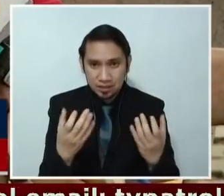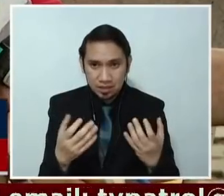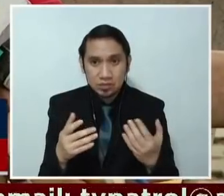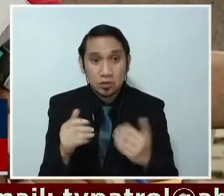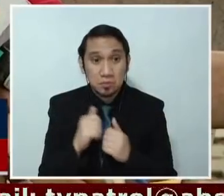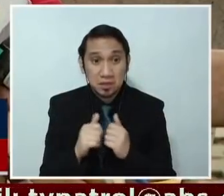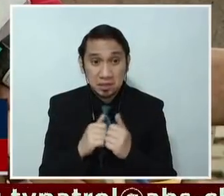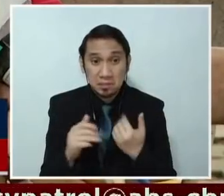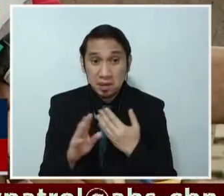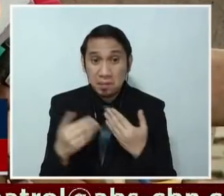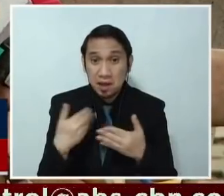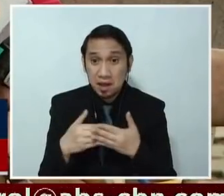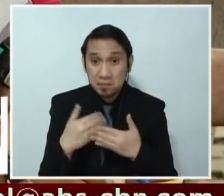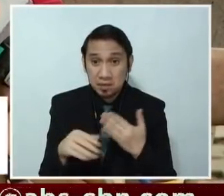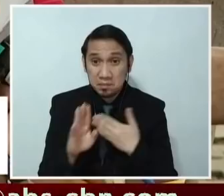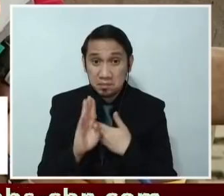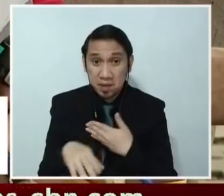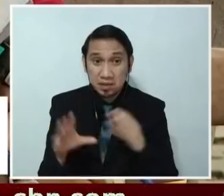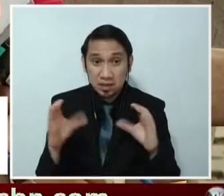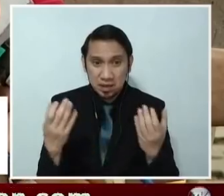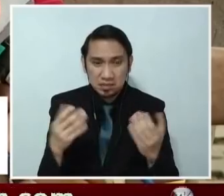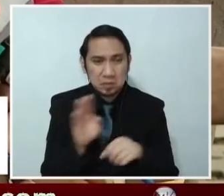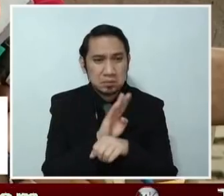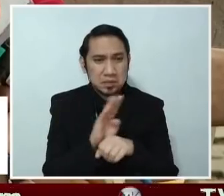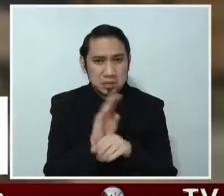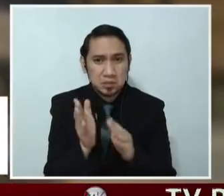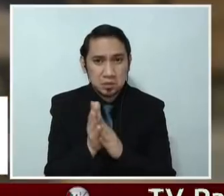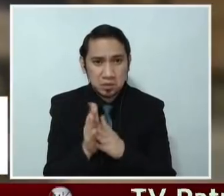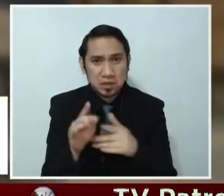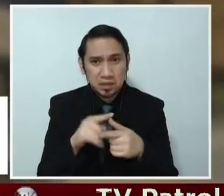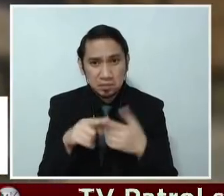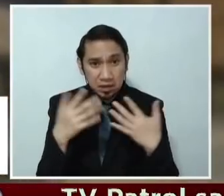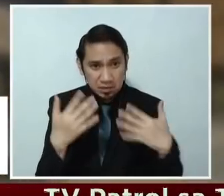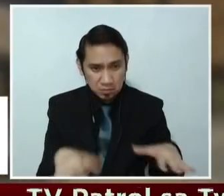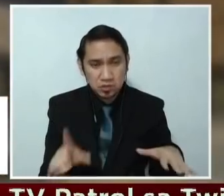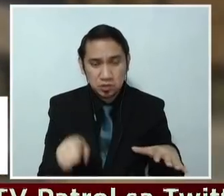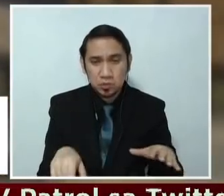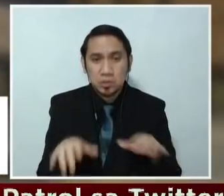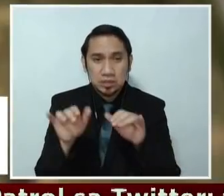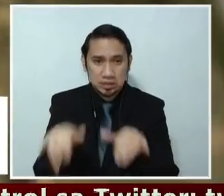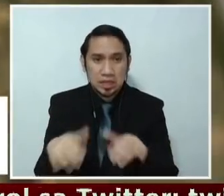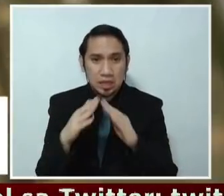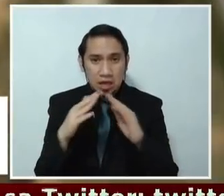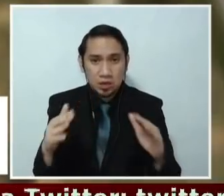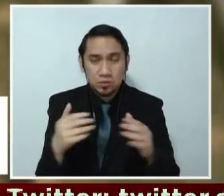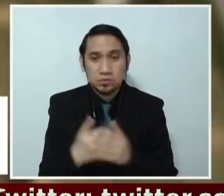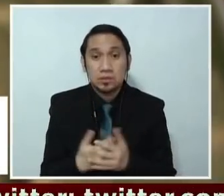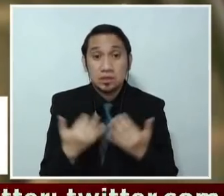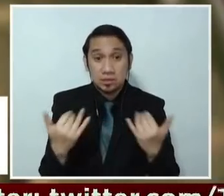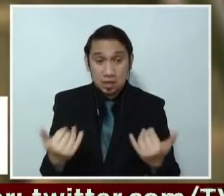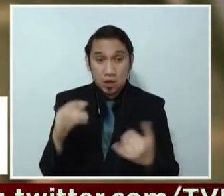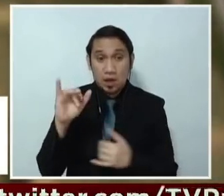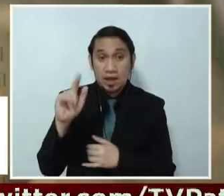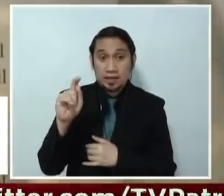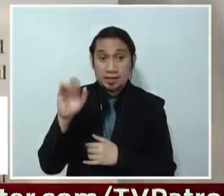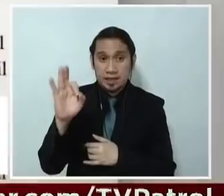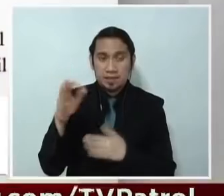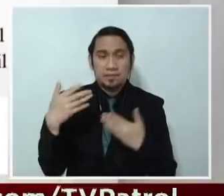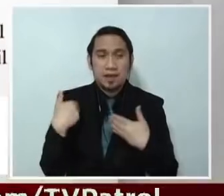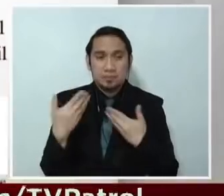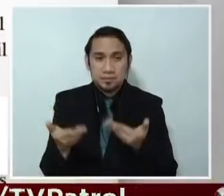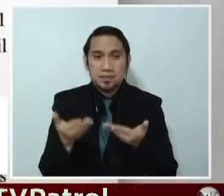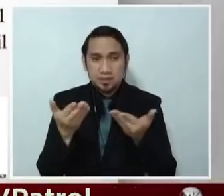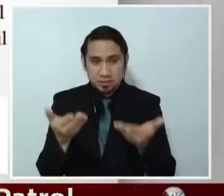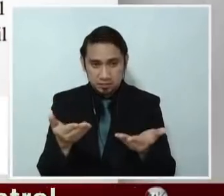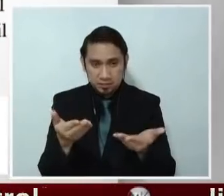busy na po ulit sila sa school. After nito, sa bahay po ulit sila. Noong isang araw lang nagbaba ng desisyon ang IATF, pwede